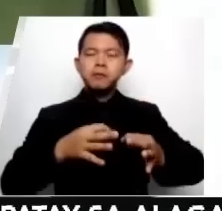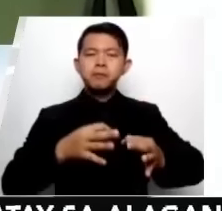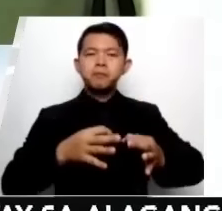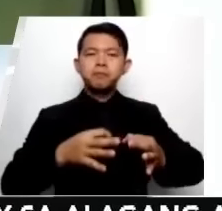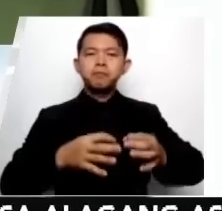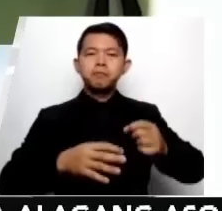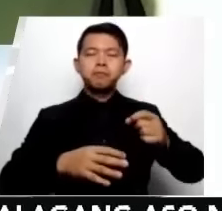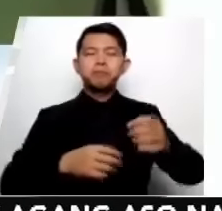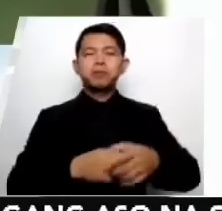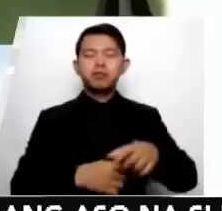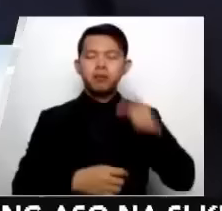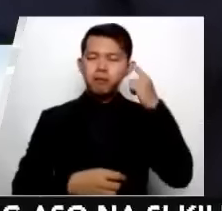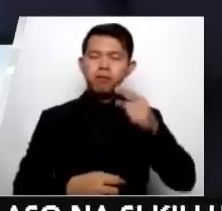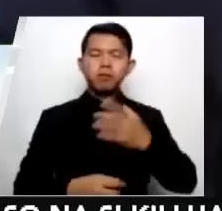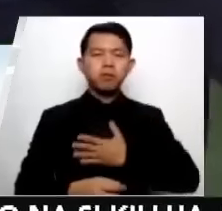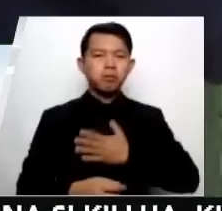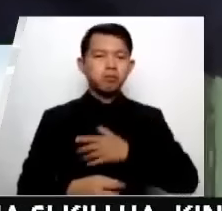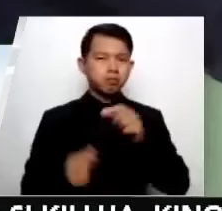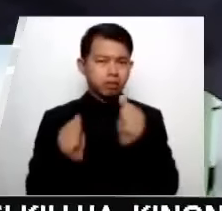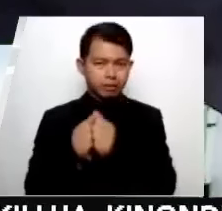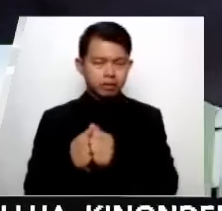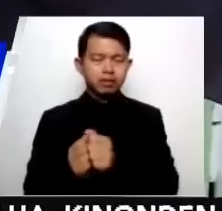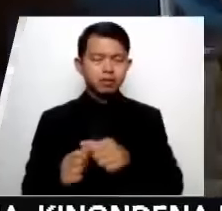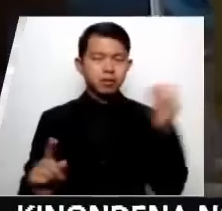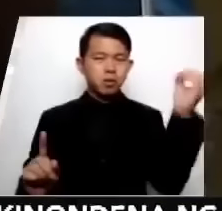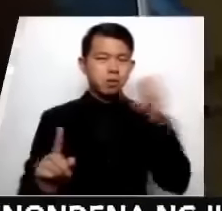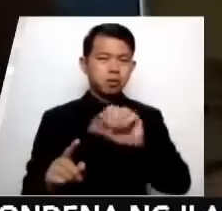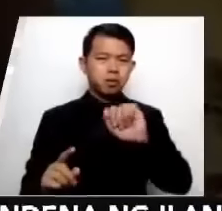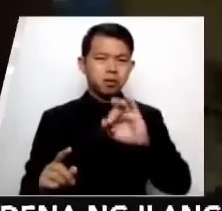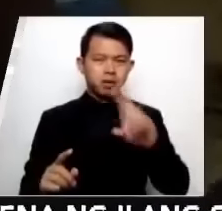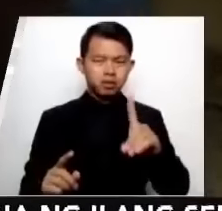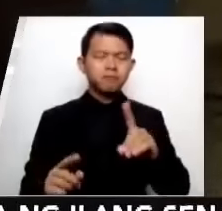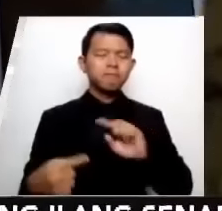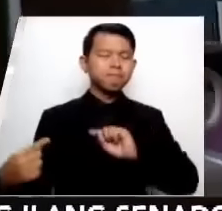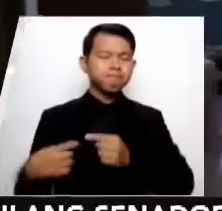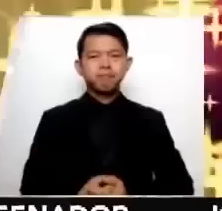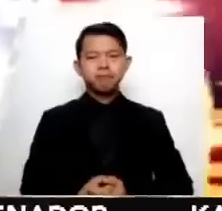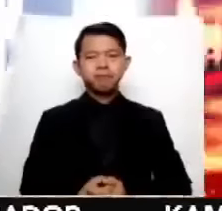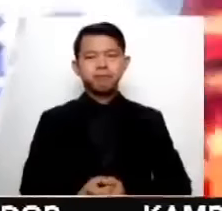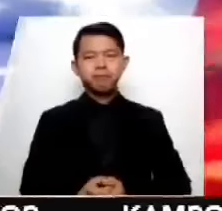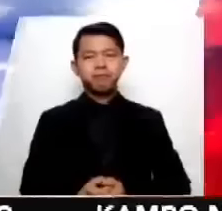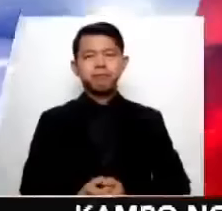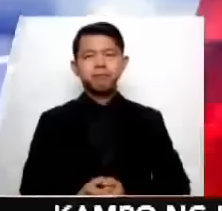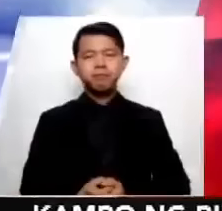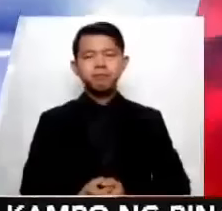asido. Masakit din po yung sabi nyo. June Veneracion, nagbabalita para sa GMA Integrated News.